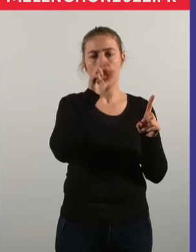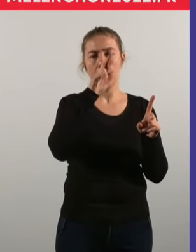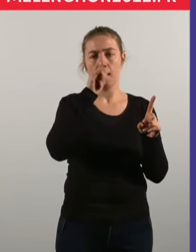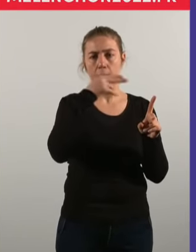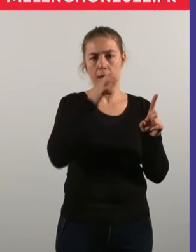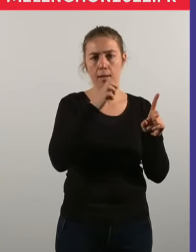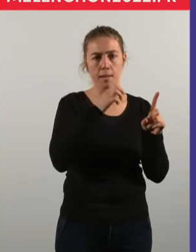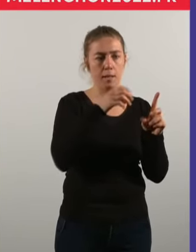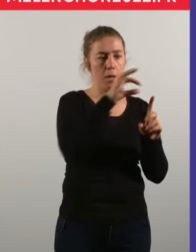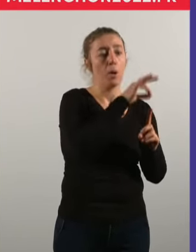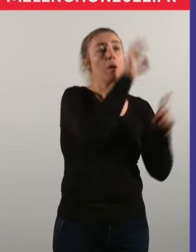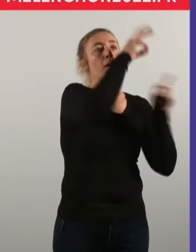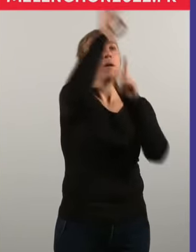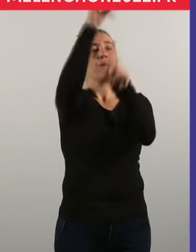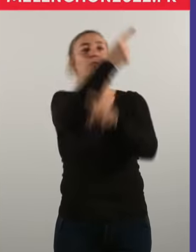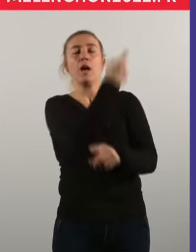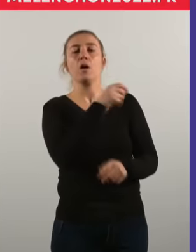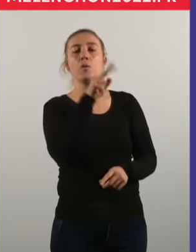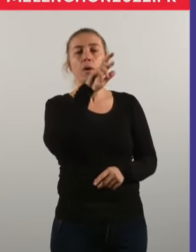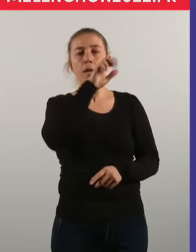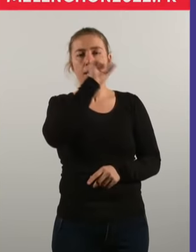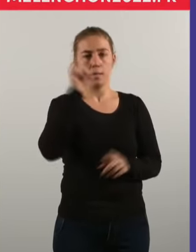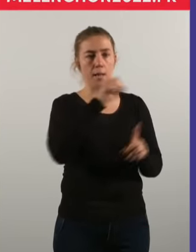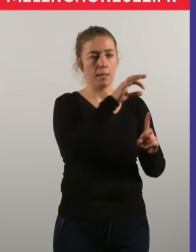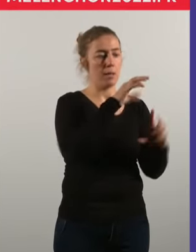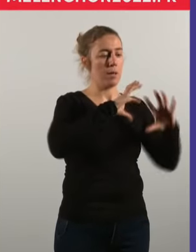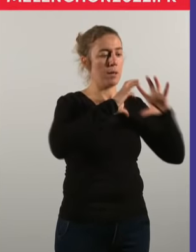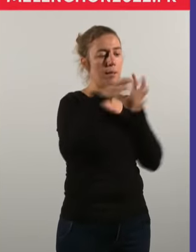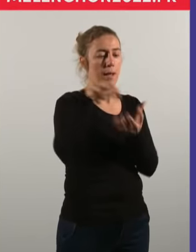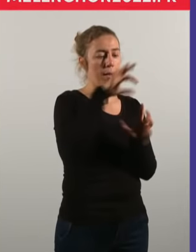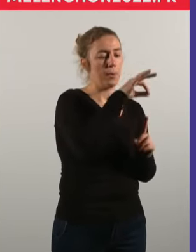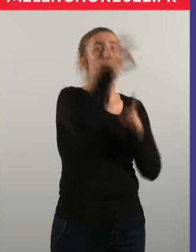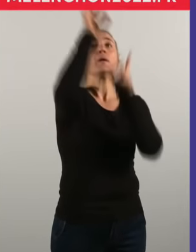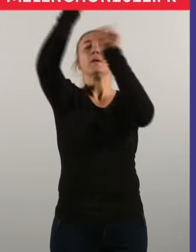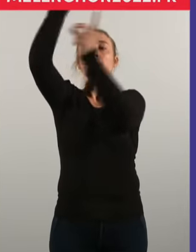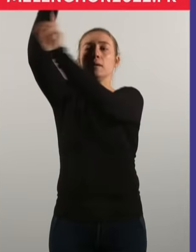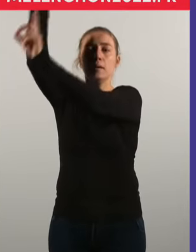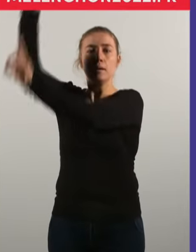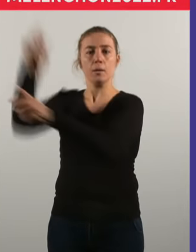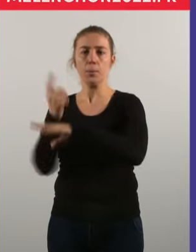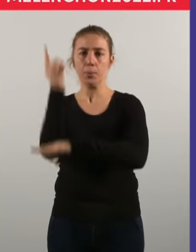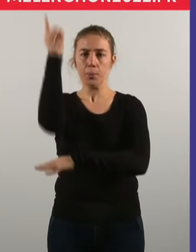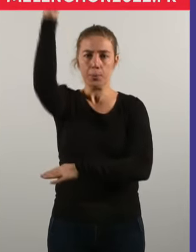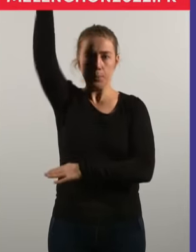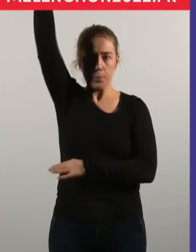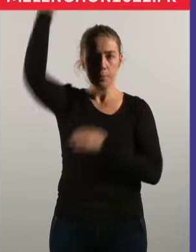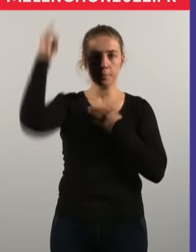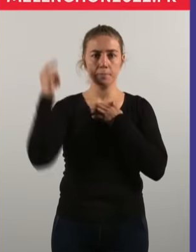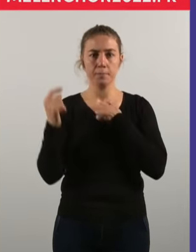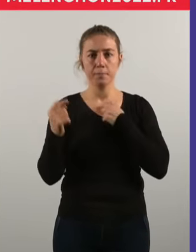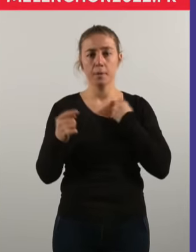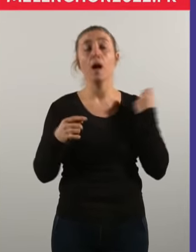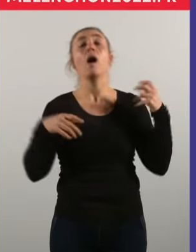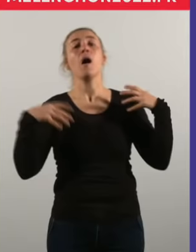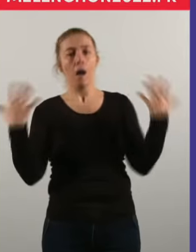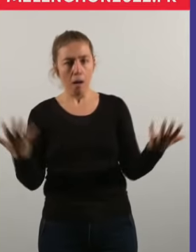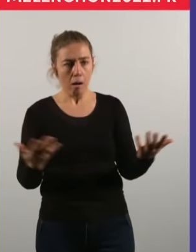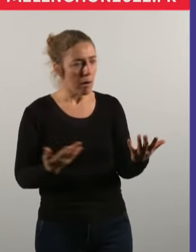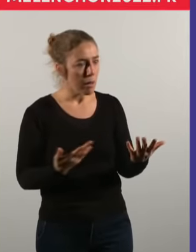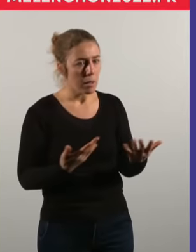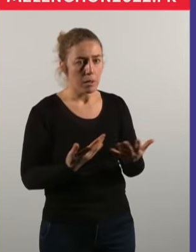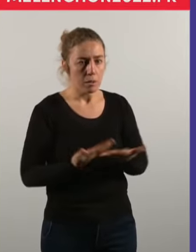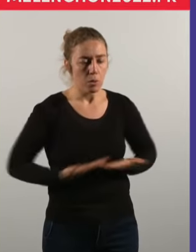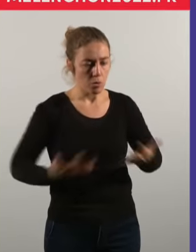du biotope dans lequel nous vivions, c'est-à-dire la Terre. Et soudain, voici ceci, produit de la science, produit